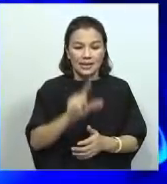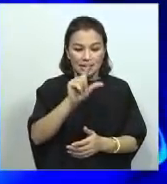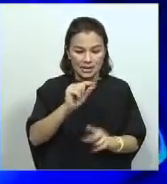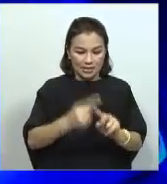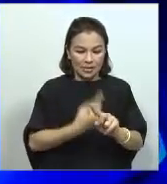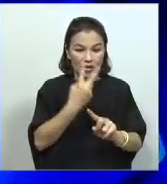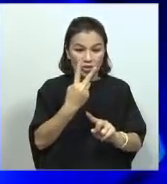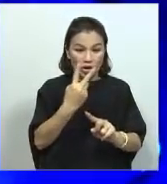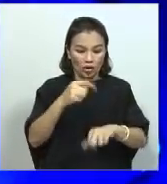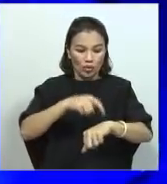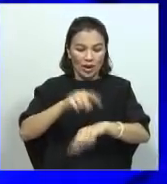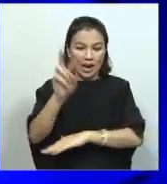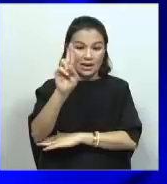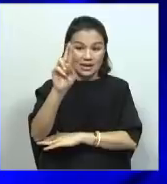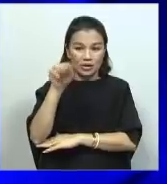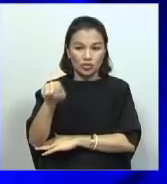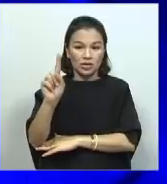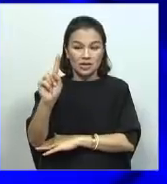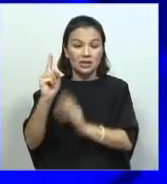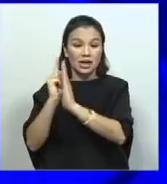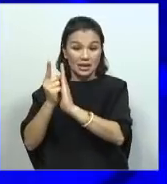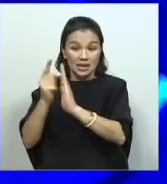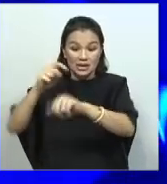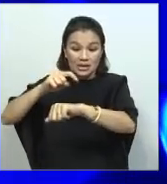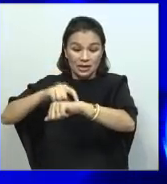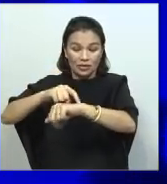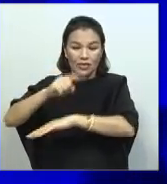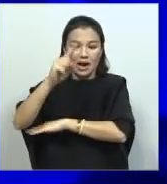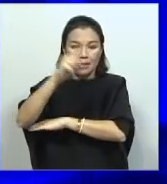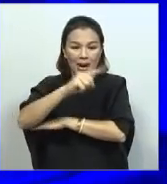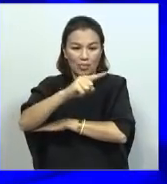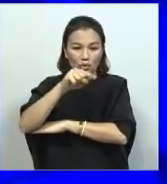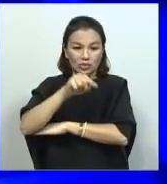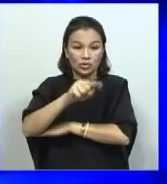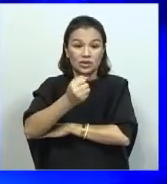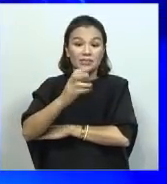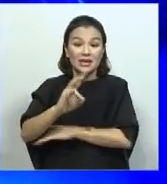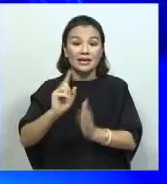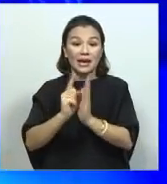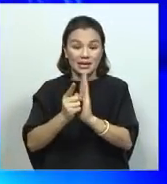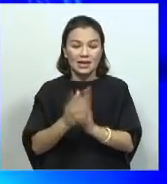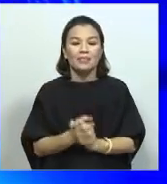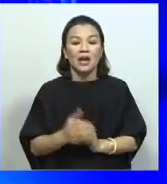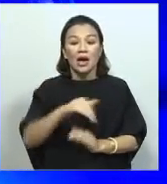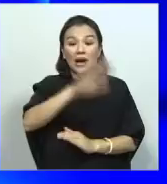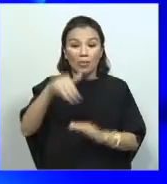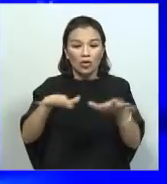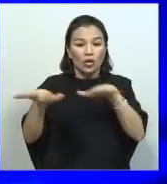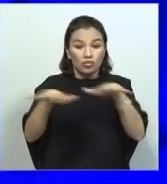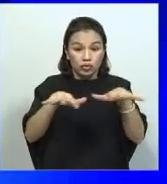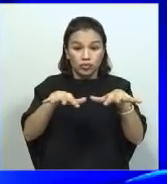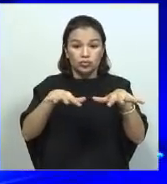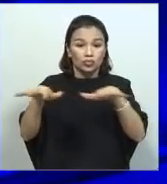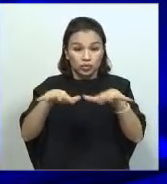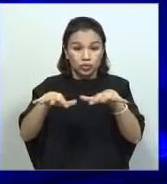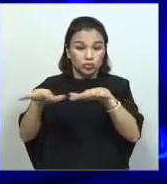กุมภาพันธ์เวลา 12:01นถึง 13:17นในช่วงเวลานี้นะคะมีรวม 7ครั้งด้วย